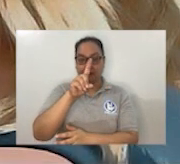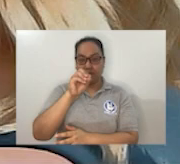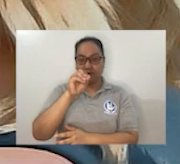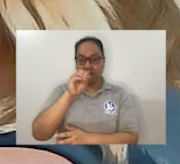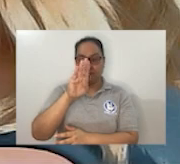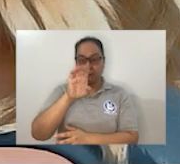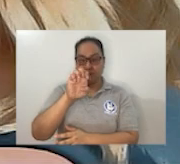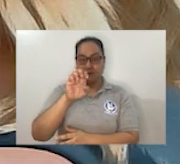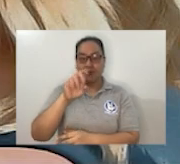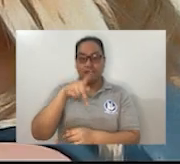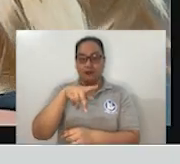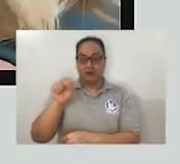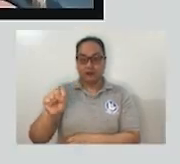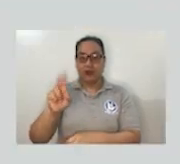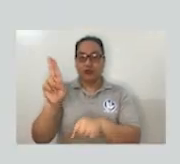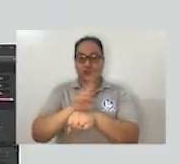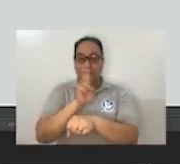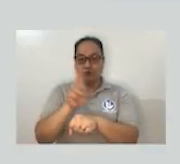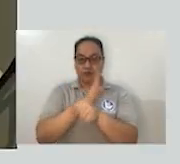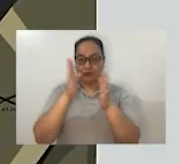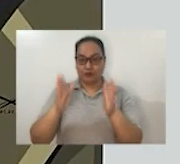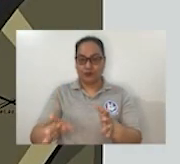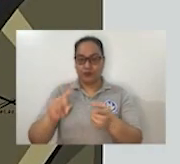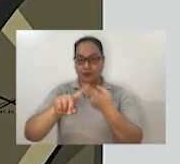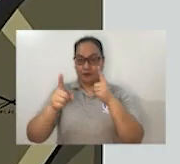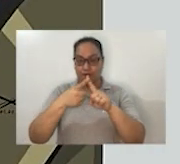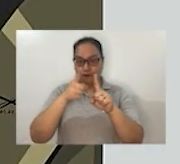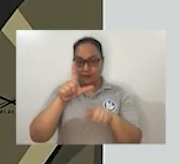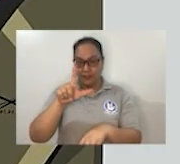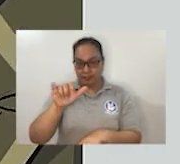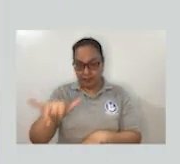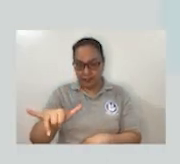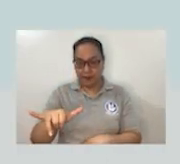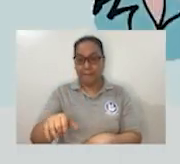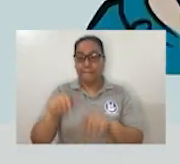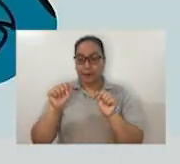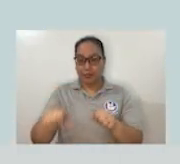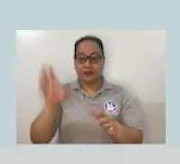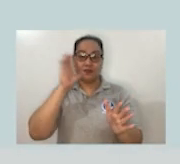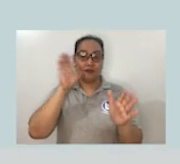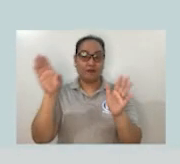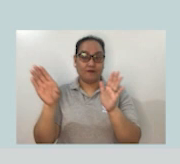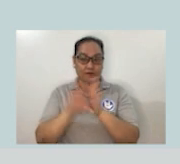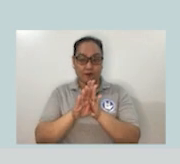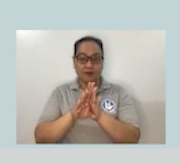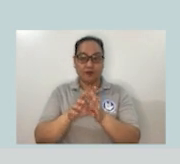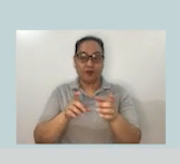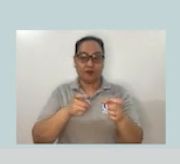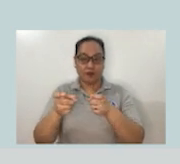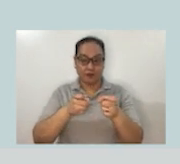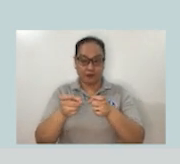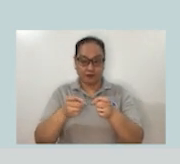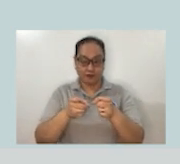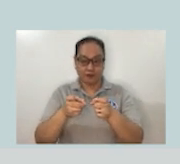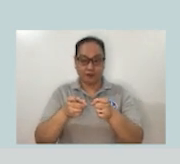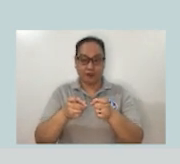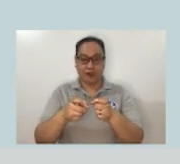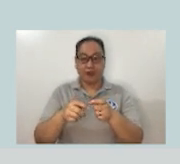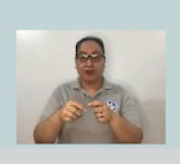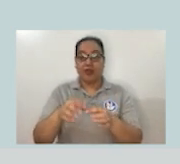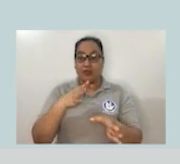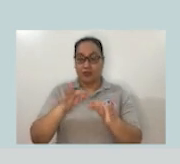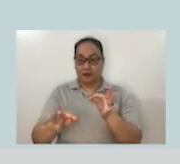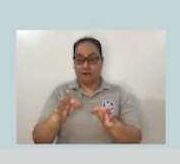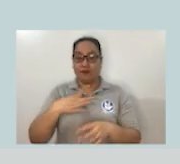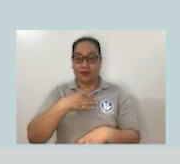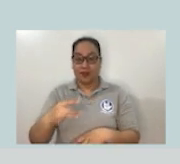painting. Pwede rin siya sa vector art. Pwede rin siya sa comic effects and caricature. Pwede nyo